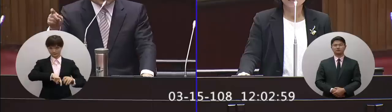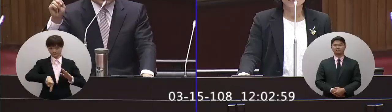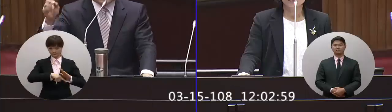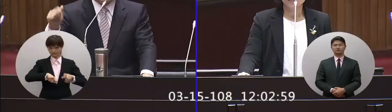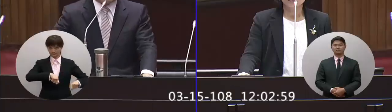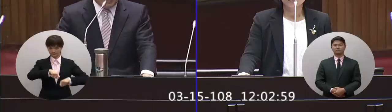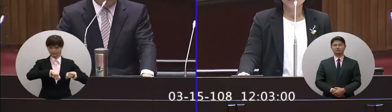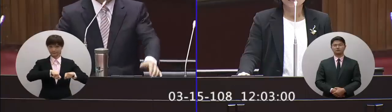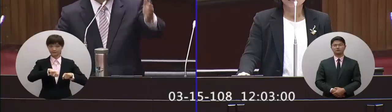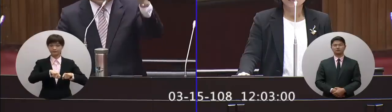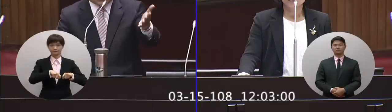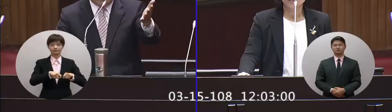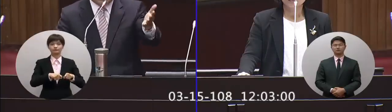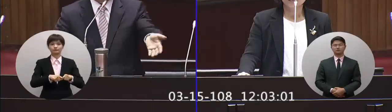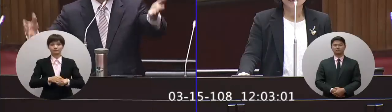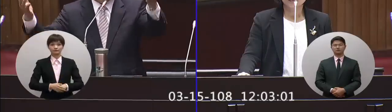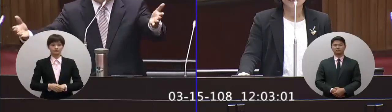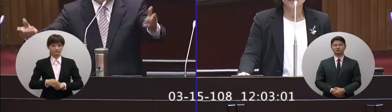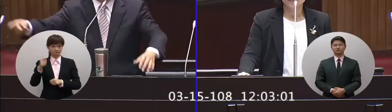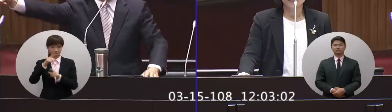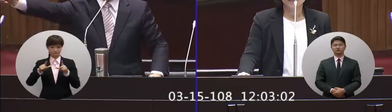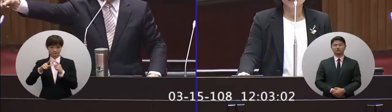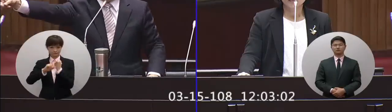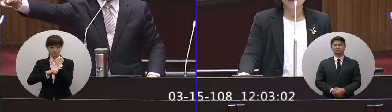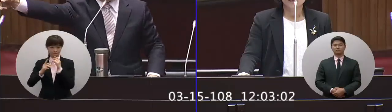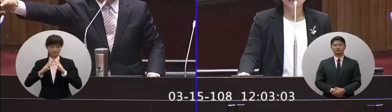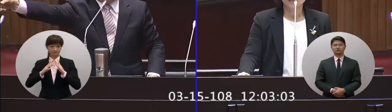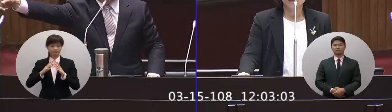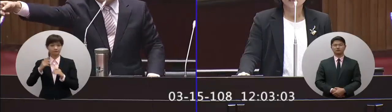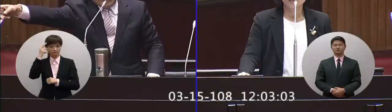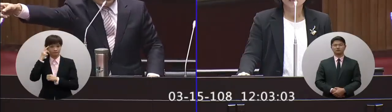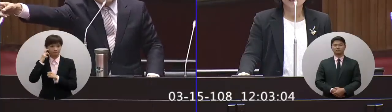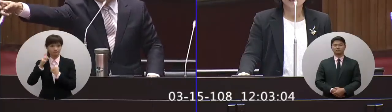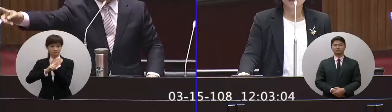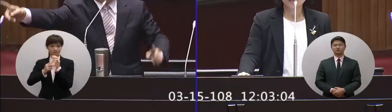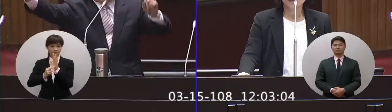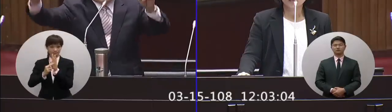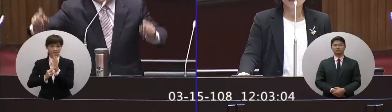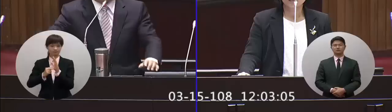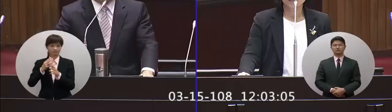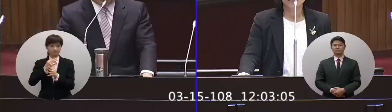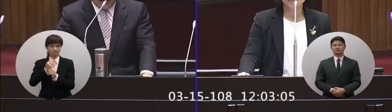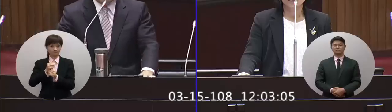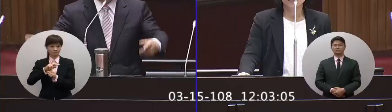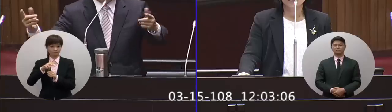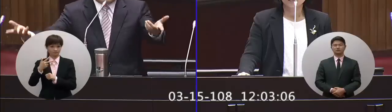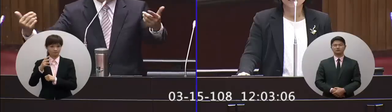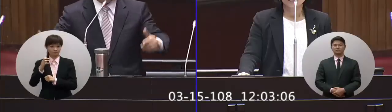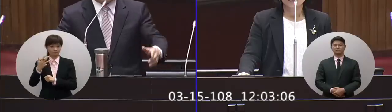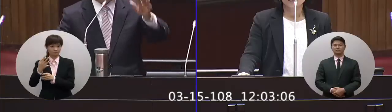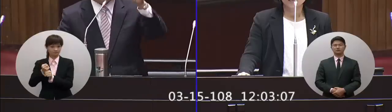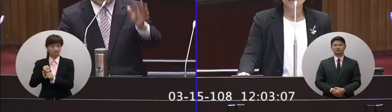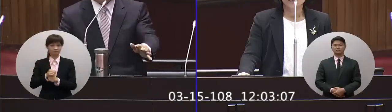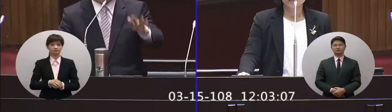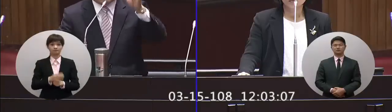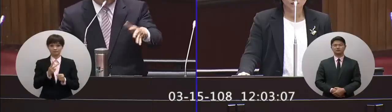大法官四至七十八号施行法。但国民党你看今天两岸都变成要二读了，你看